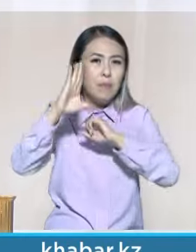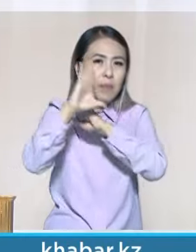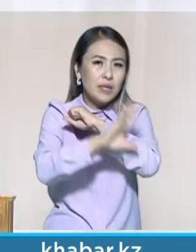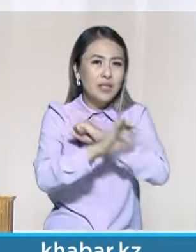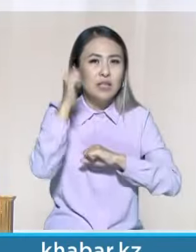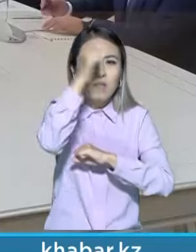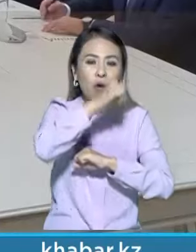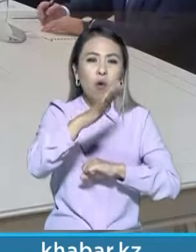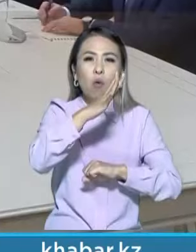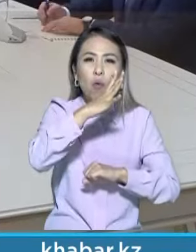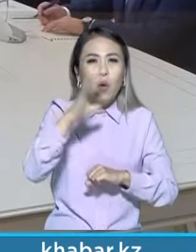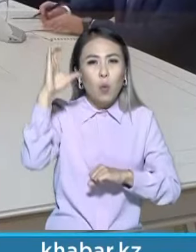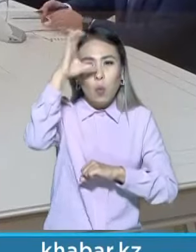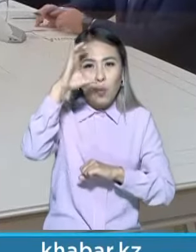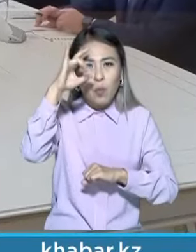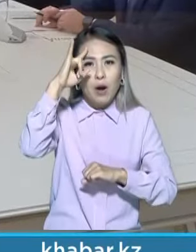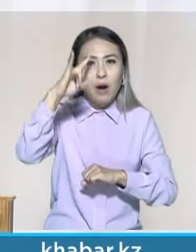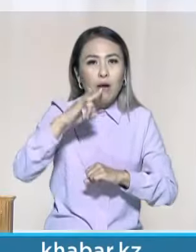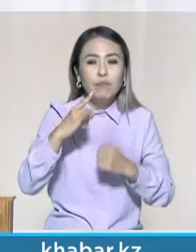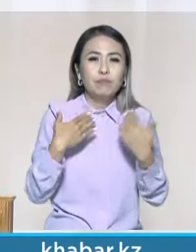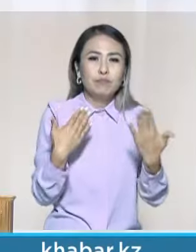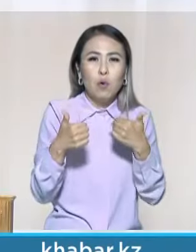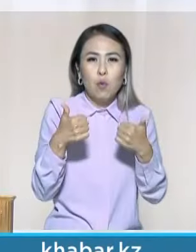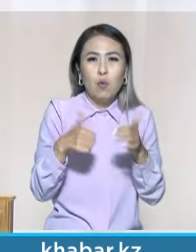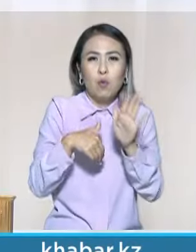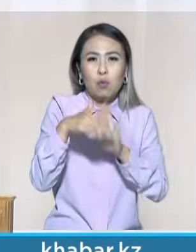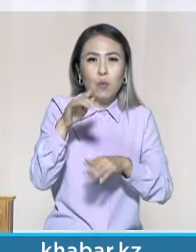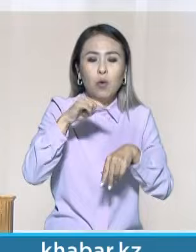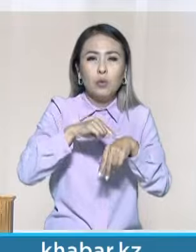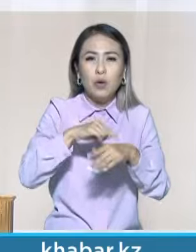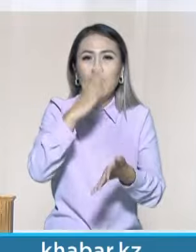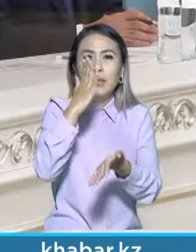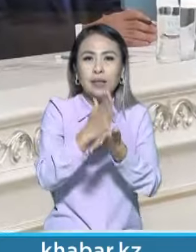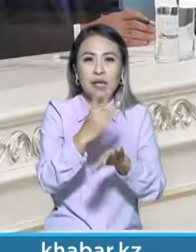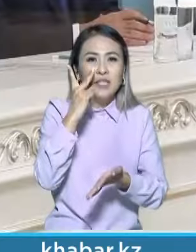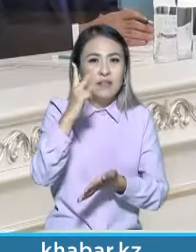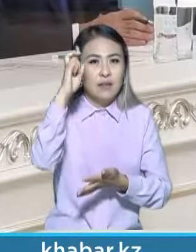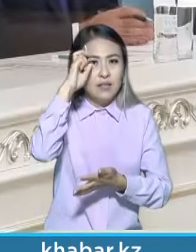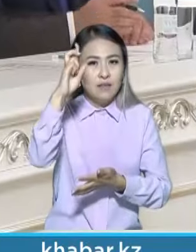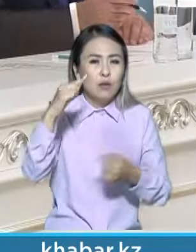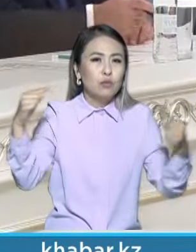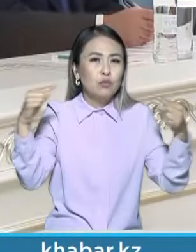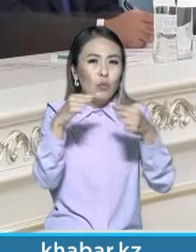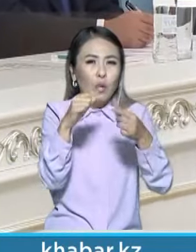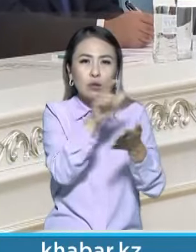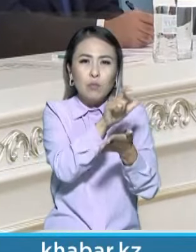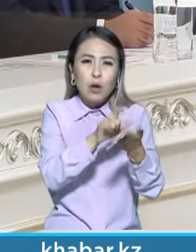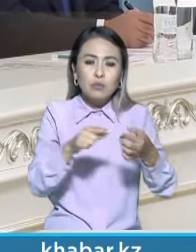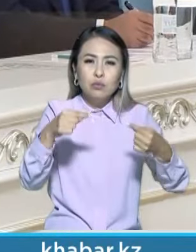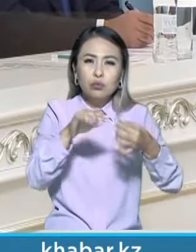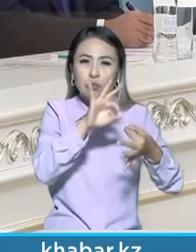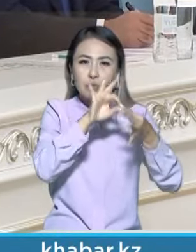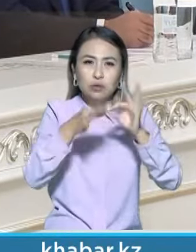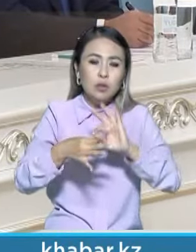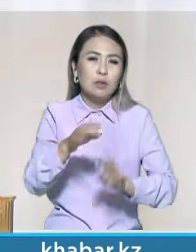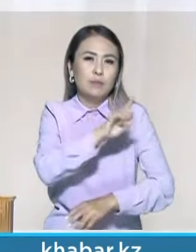мен Өзбекстан арасындағы байланыстар жақсы жағына қарай түбегейлі өзгерді. Екі ел ынтымақтастығын нақты мазмұнмен толықтыруға